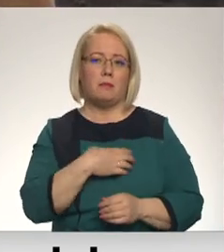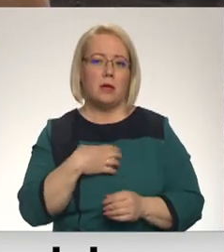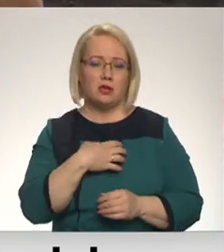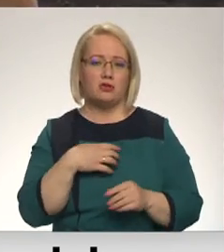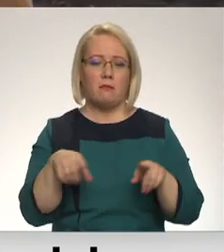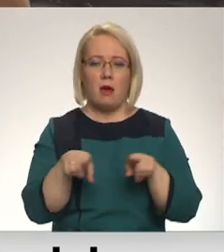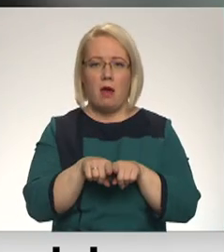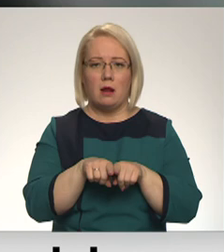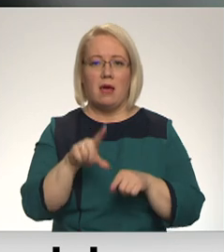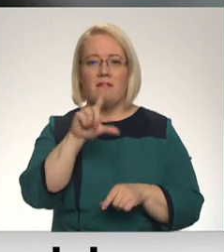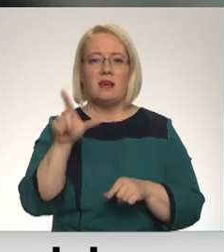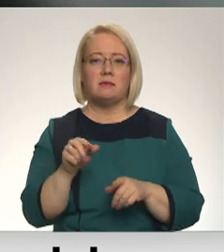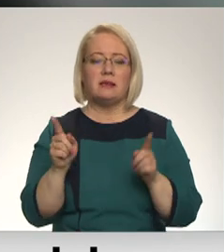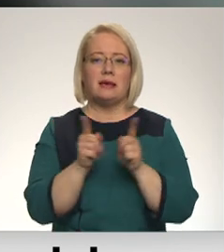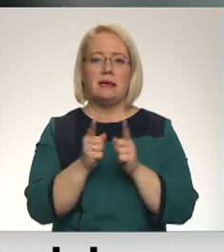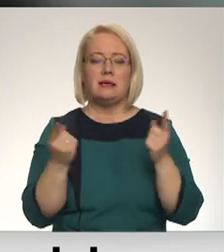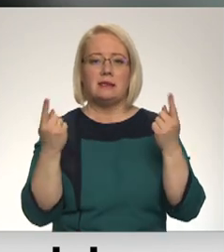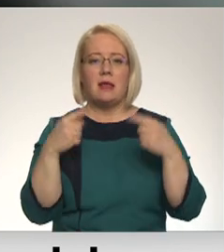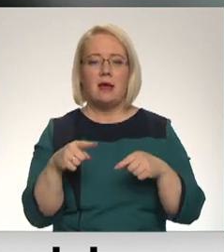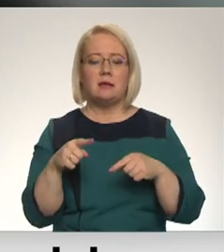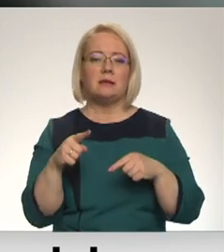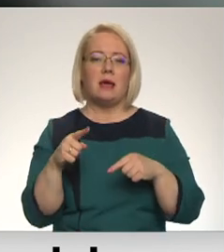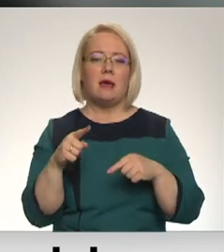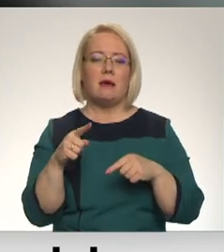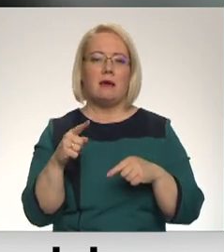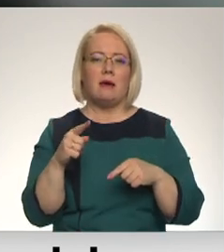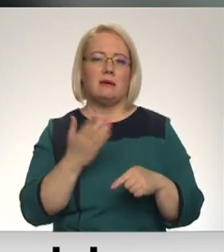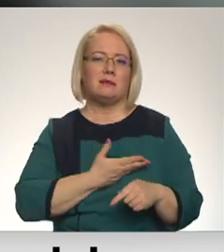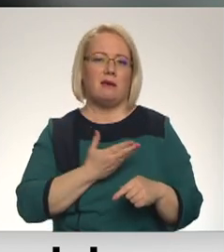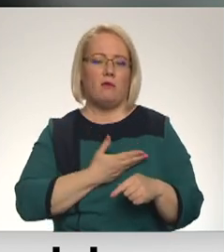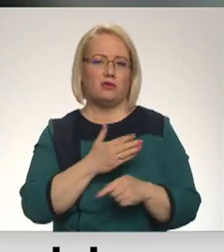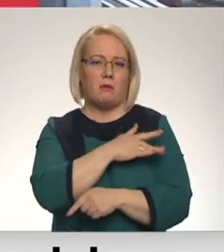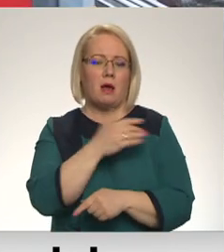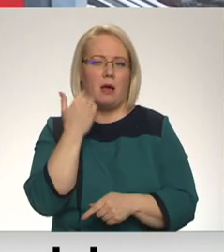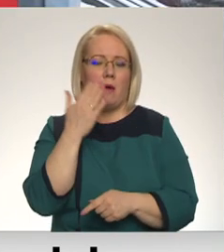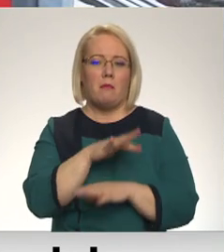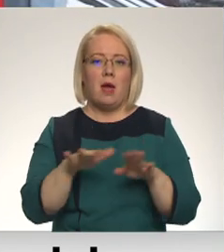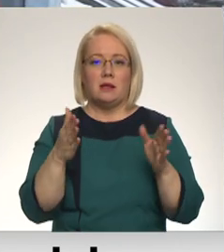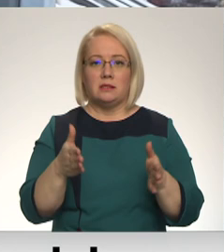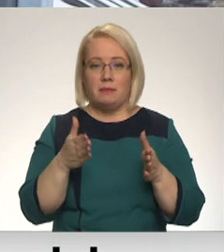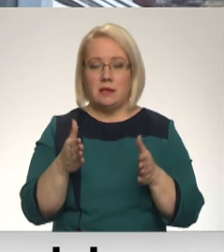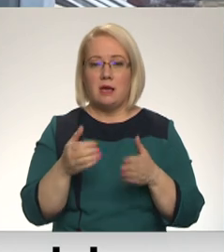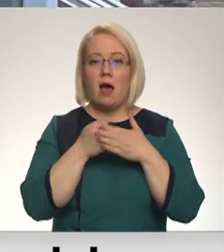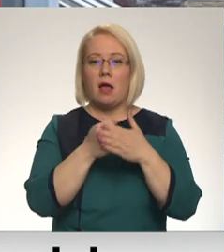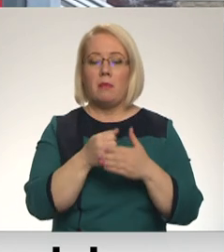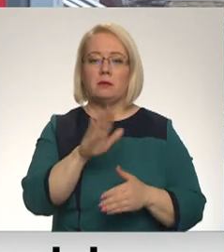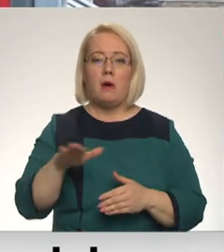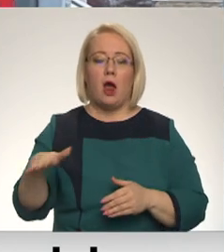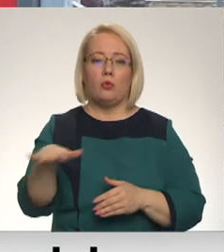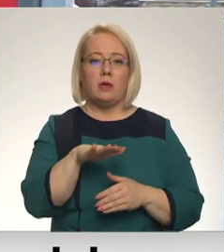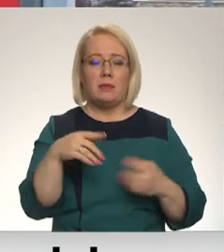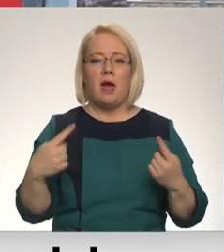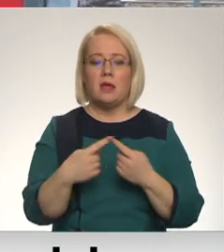arī vismaz īslaicīgs izmitināšanas pakalpojums, kamēr bērni ir slimnīcā. Atbalsts bērnu ģimenēm attieksies arī